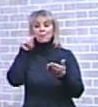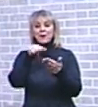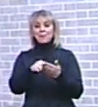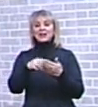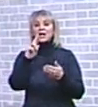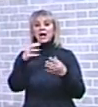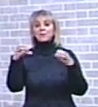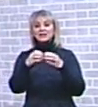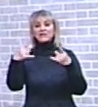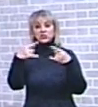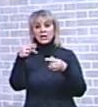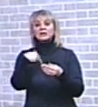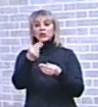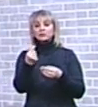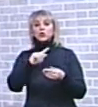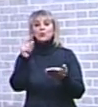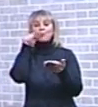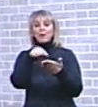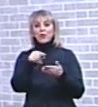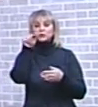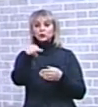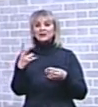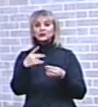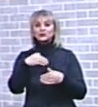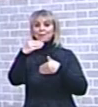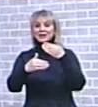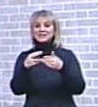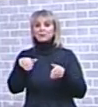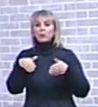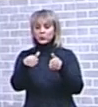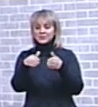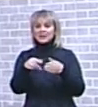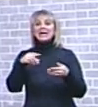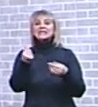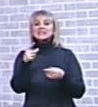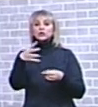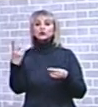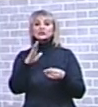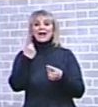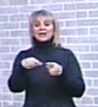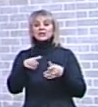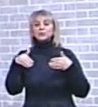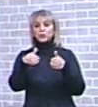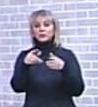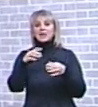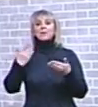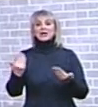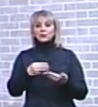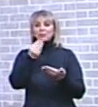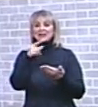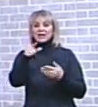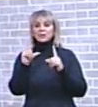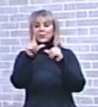в телевизор, даем деньги. А чтобы она попала туда, нужно пройти определенный путь. И деньги нужны именно на этот путь. Проживание,